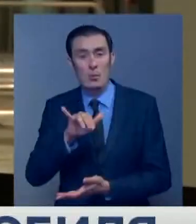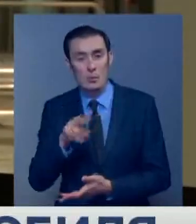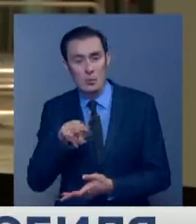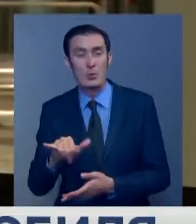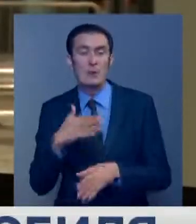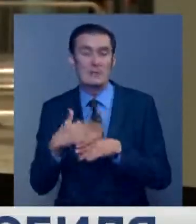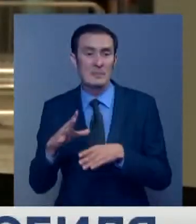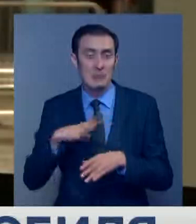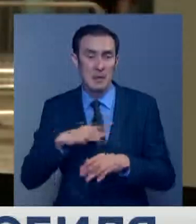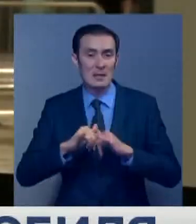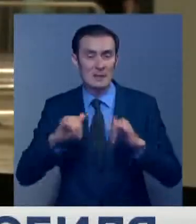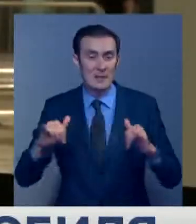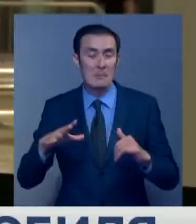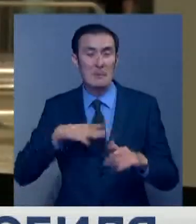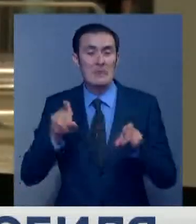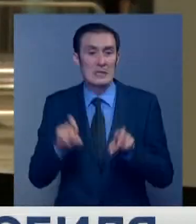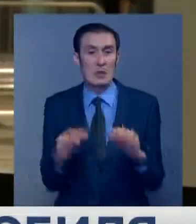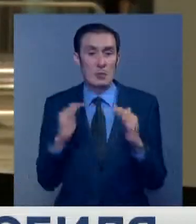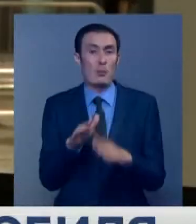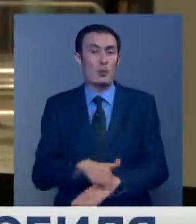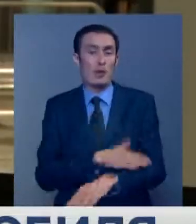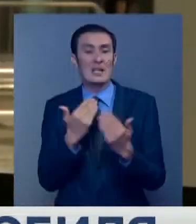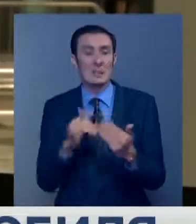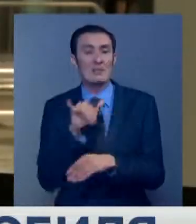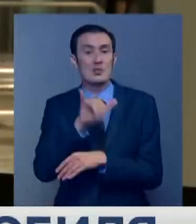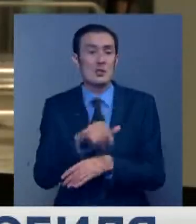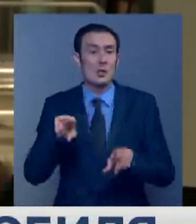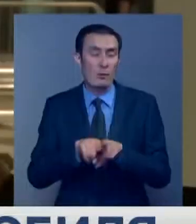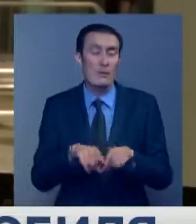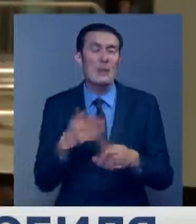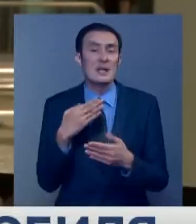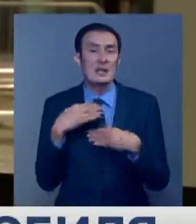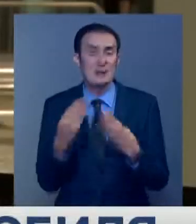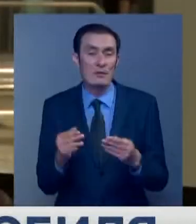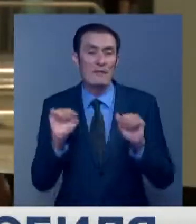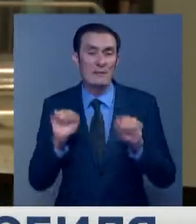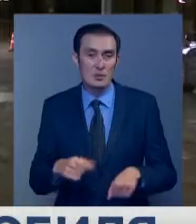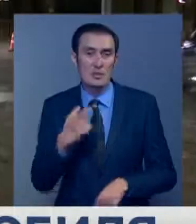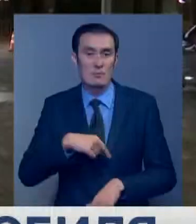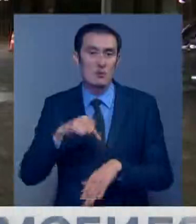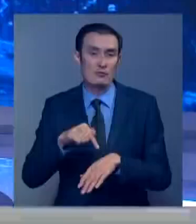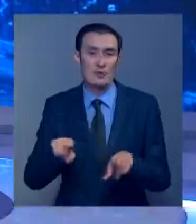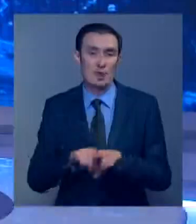были заперты в четырех стенах из-за пандемии, а посещение таких мест дает возможность жить.